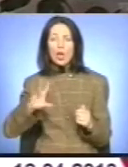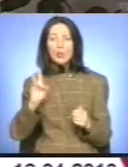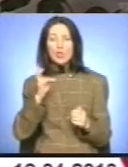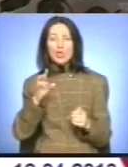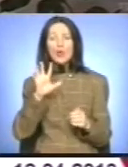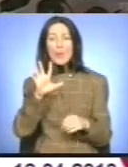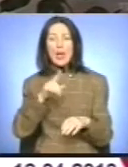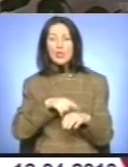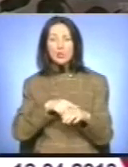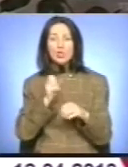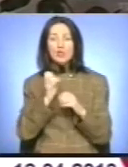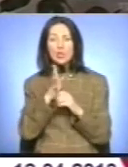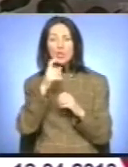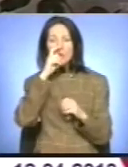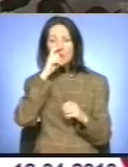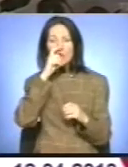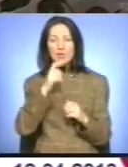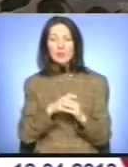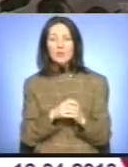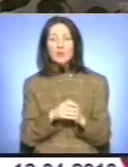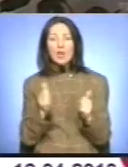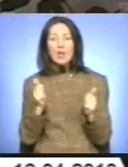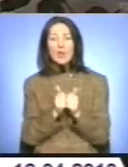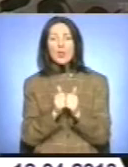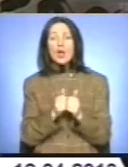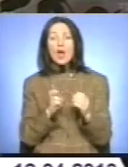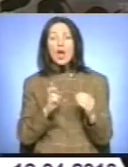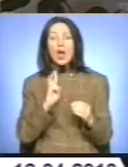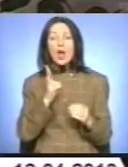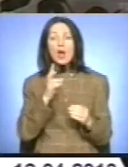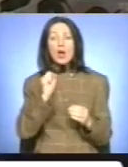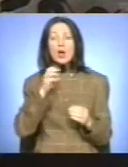5 годині 14 квітня біля архікатедрального собору